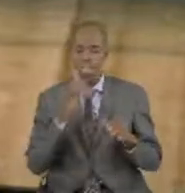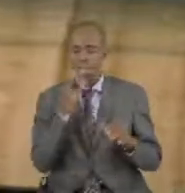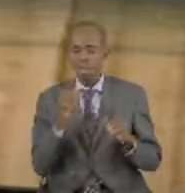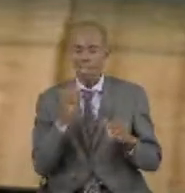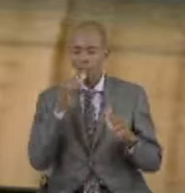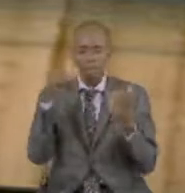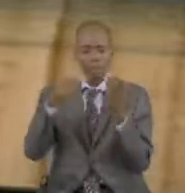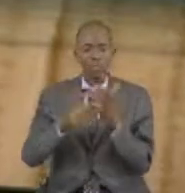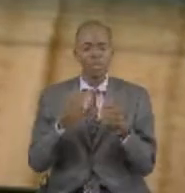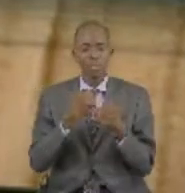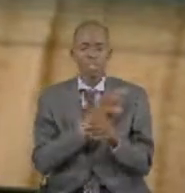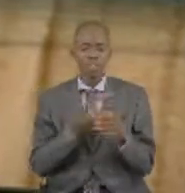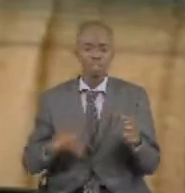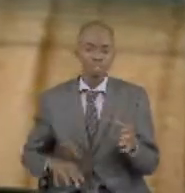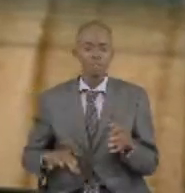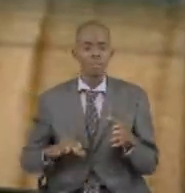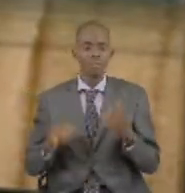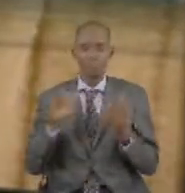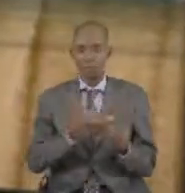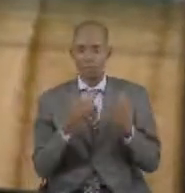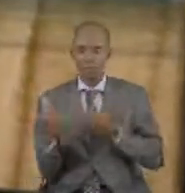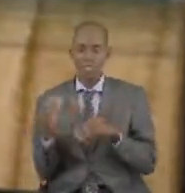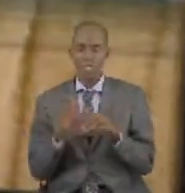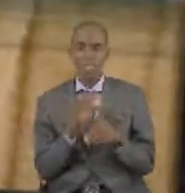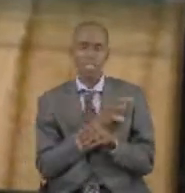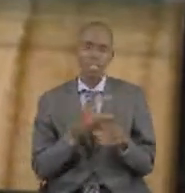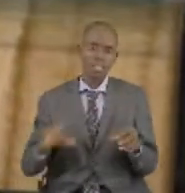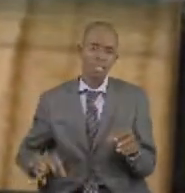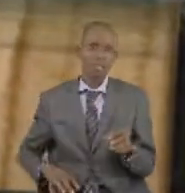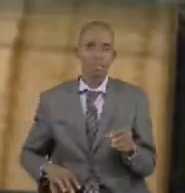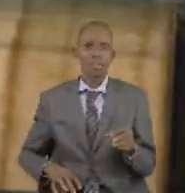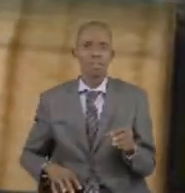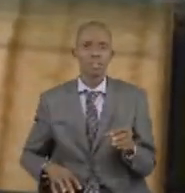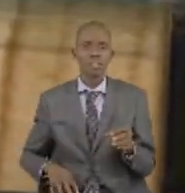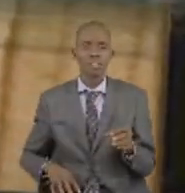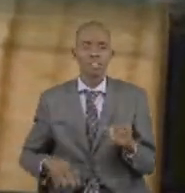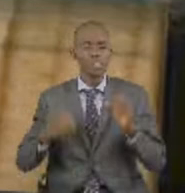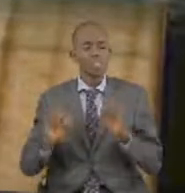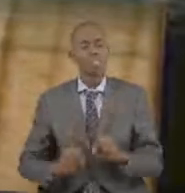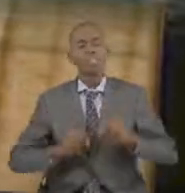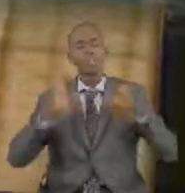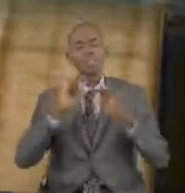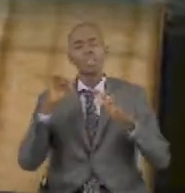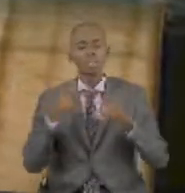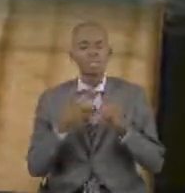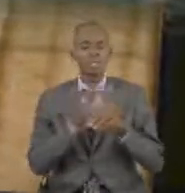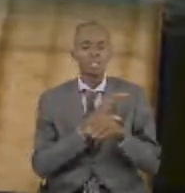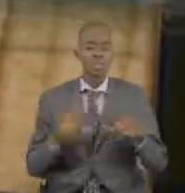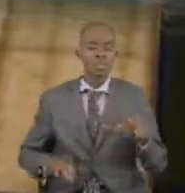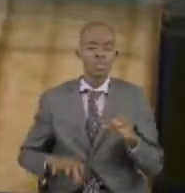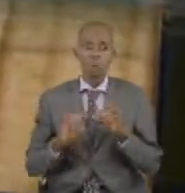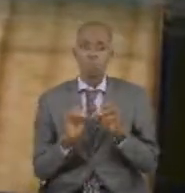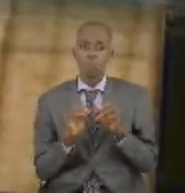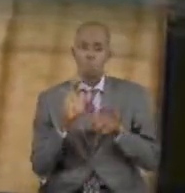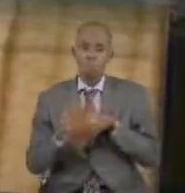baptisé un christophe immerger un christophe vivant en cristaux marché